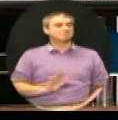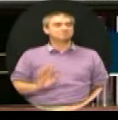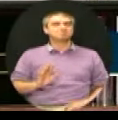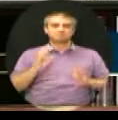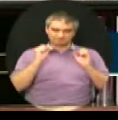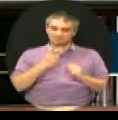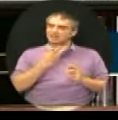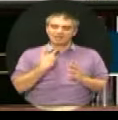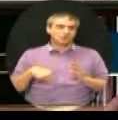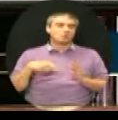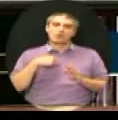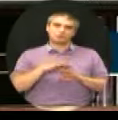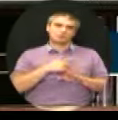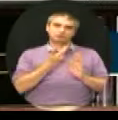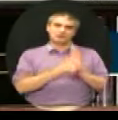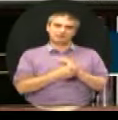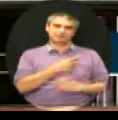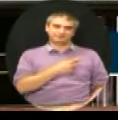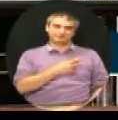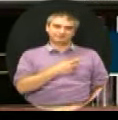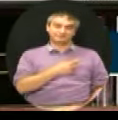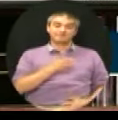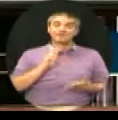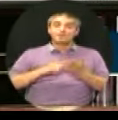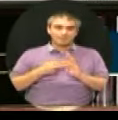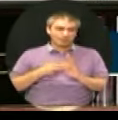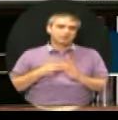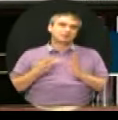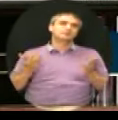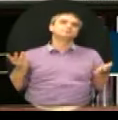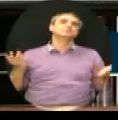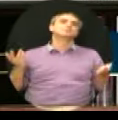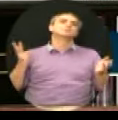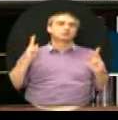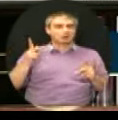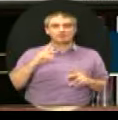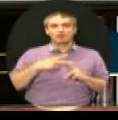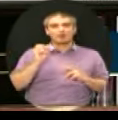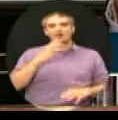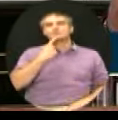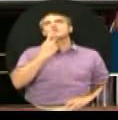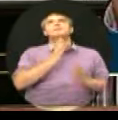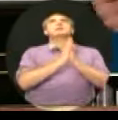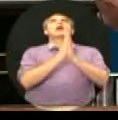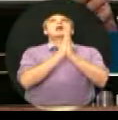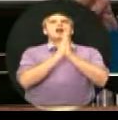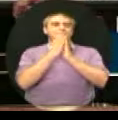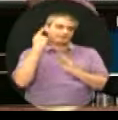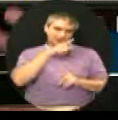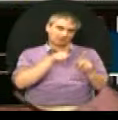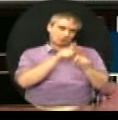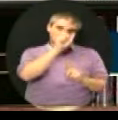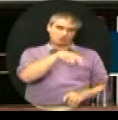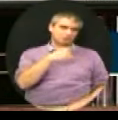שבלי ספק תחסר לכולנו, ובפוליטיקה יוכלו רק לבוא ולומר, הלוואי והיית